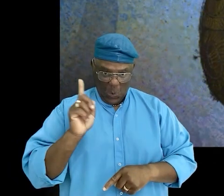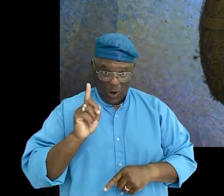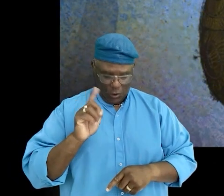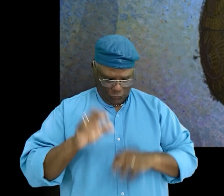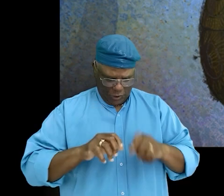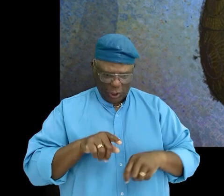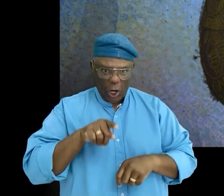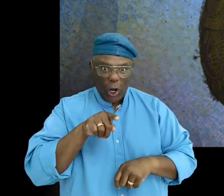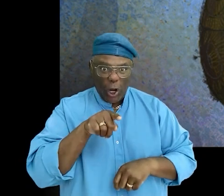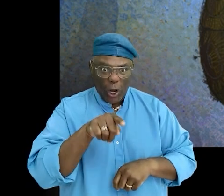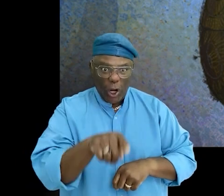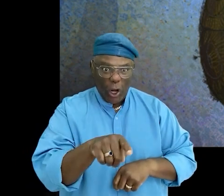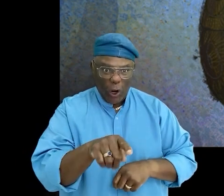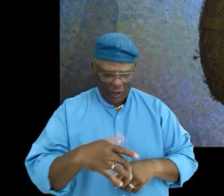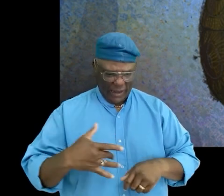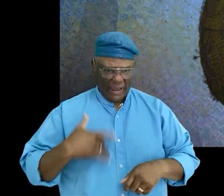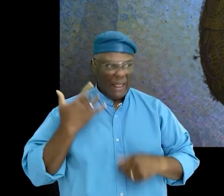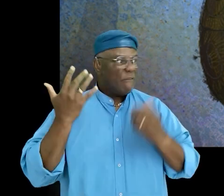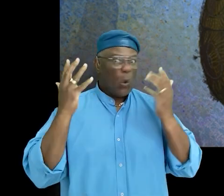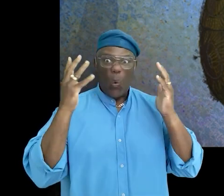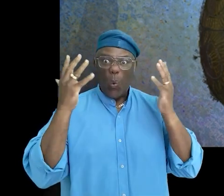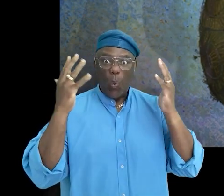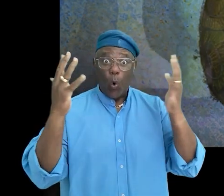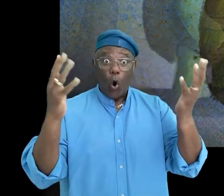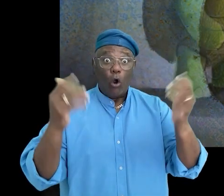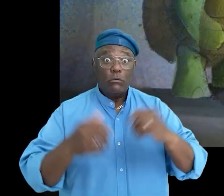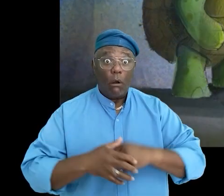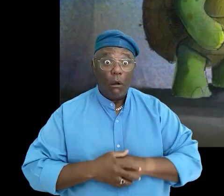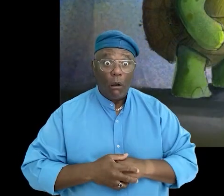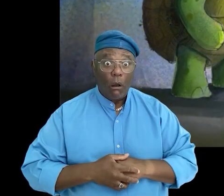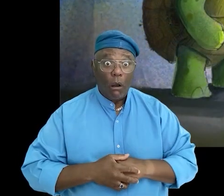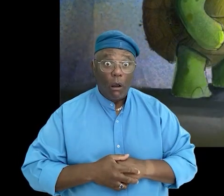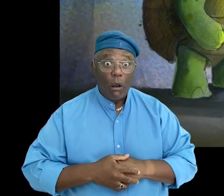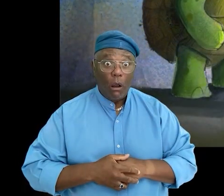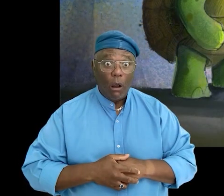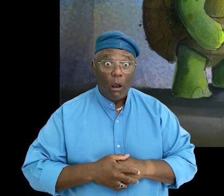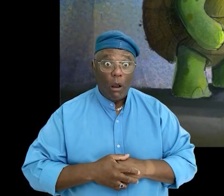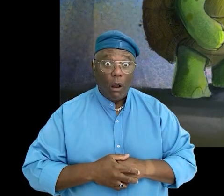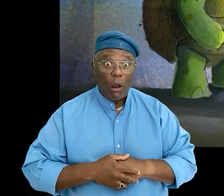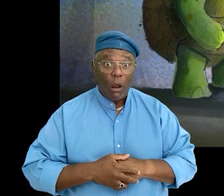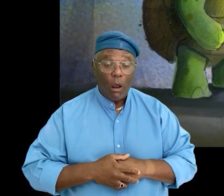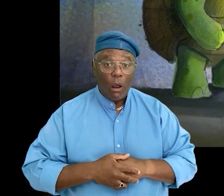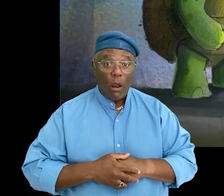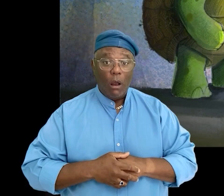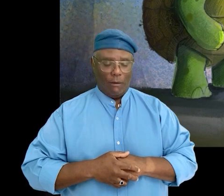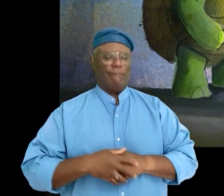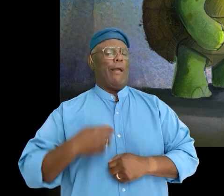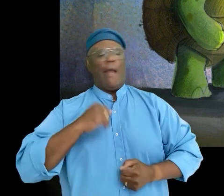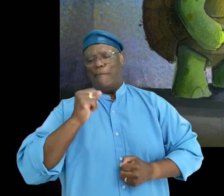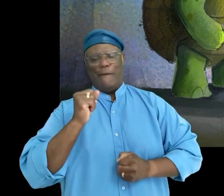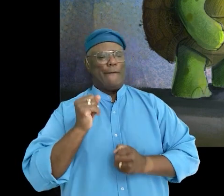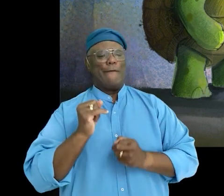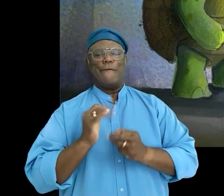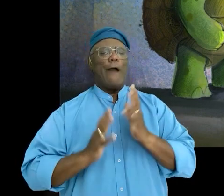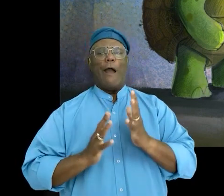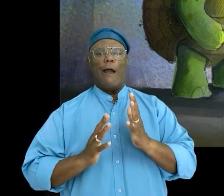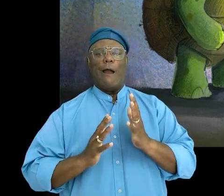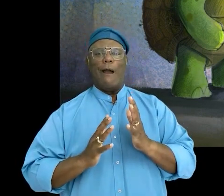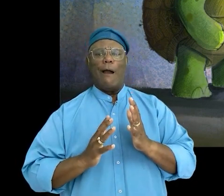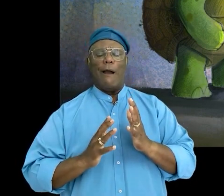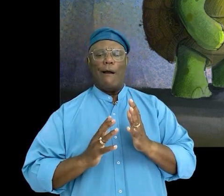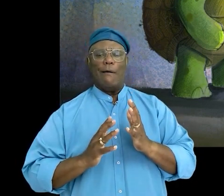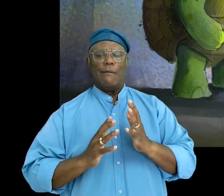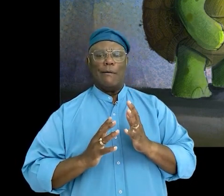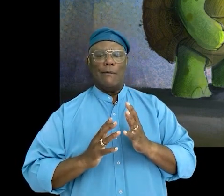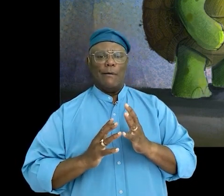wyt ti'n byw yma yn y coedwig? Gofynnodd Lula. Tan ydw i, meddai fflam